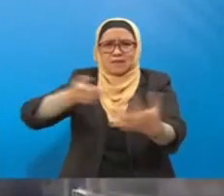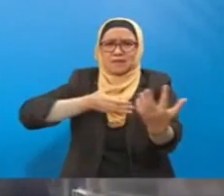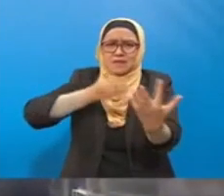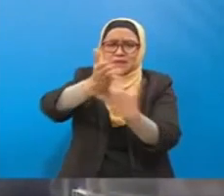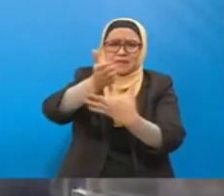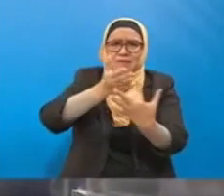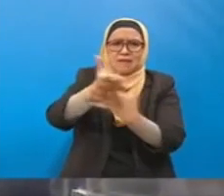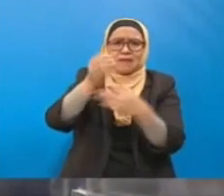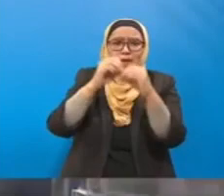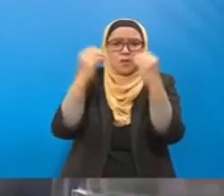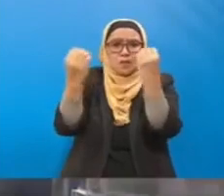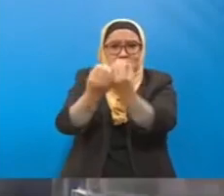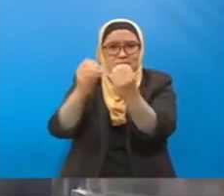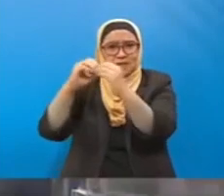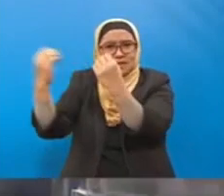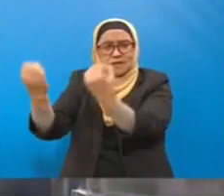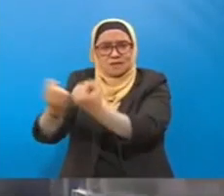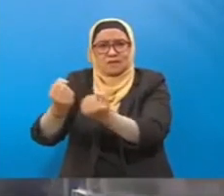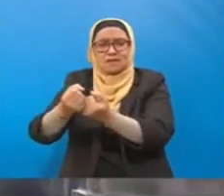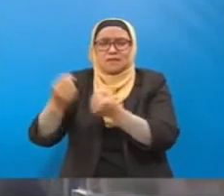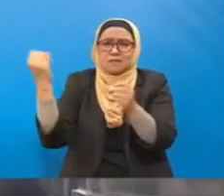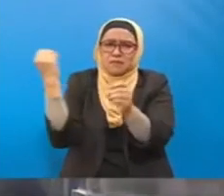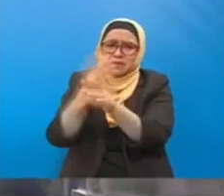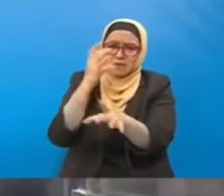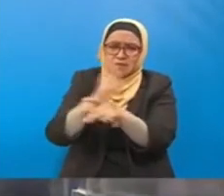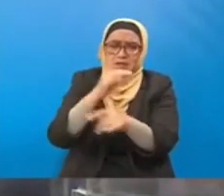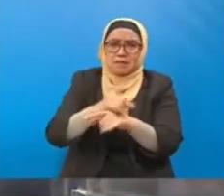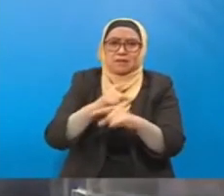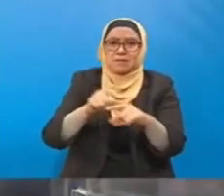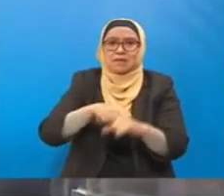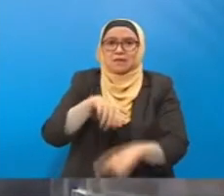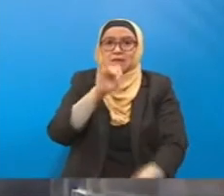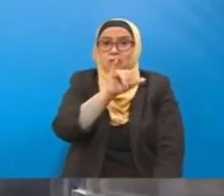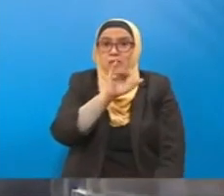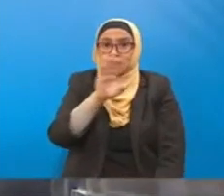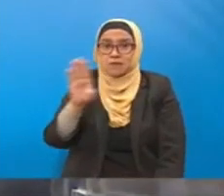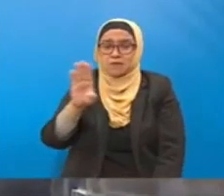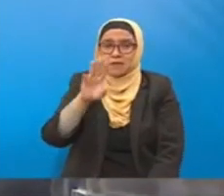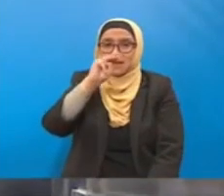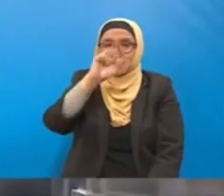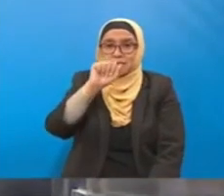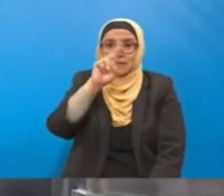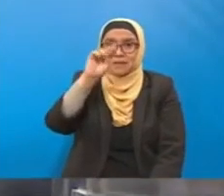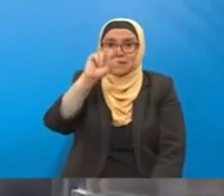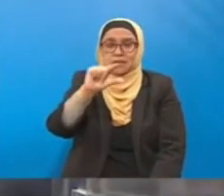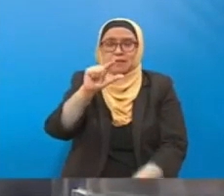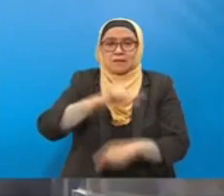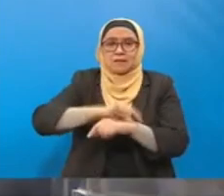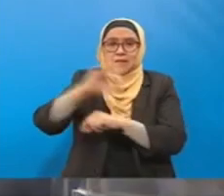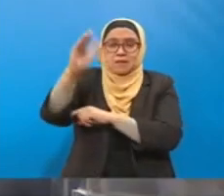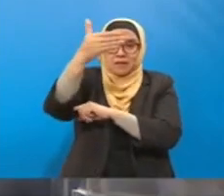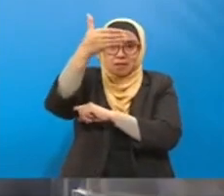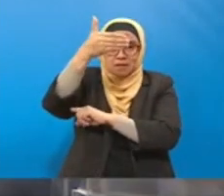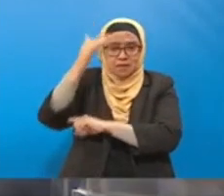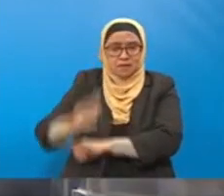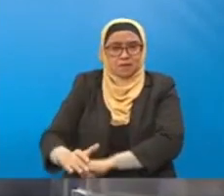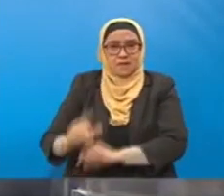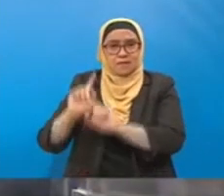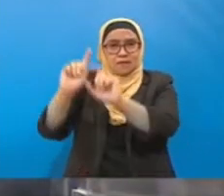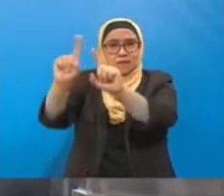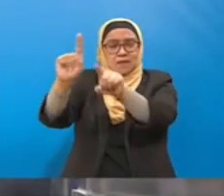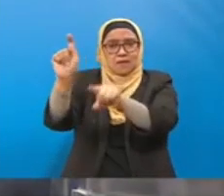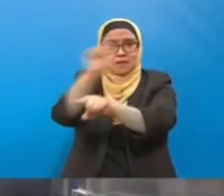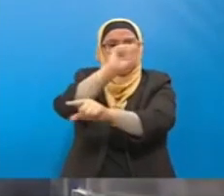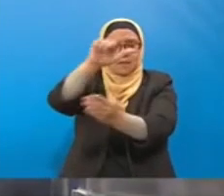ditelantarkan ataupun diusahakan oleh yang Muhammad Semarang yang sebagai Duta kas ke Timur Tengah namun ada kesulitan